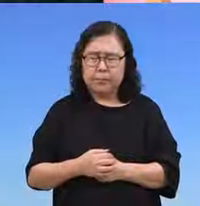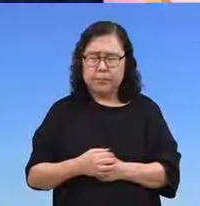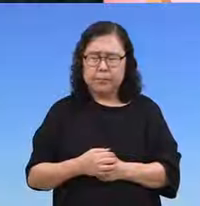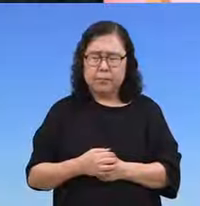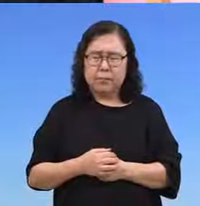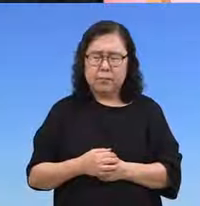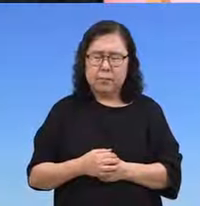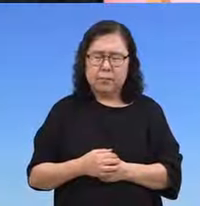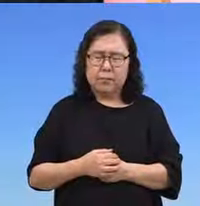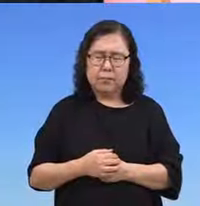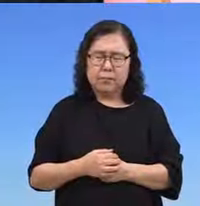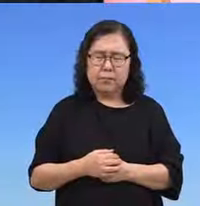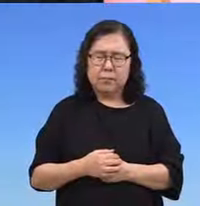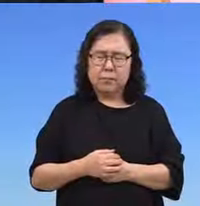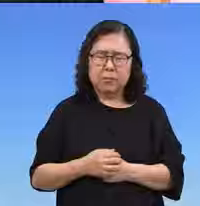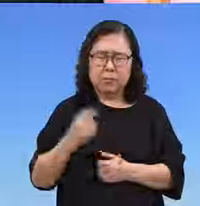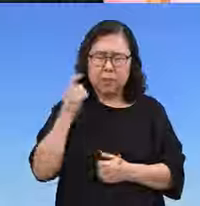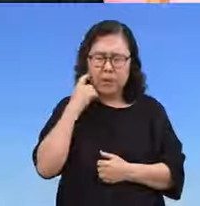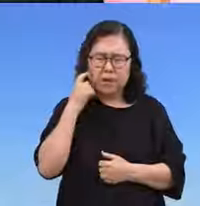의여식에 가득 차